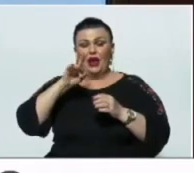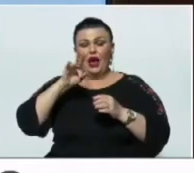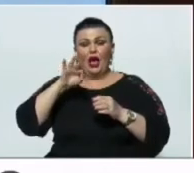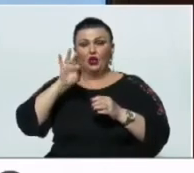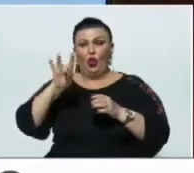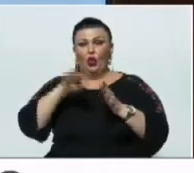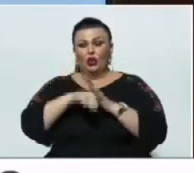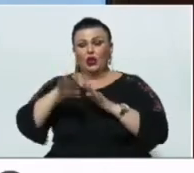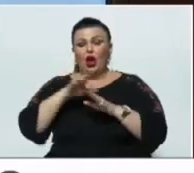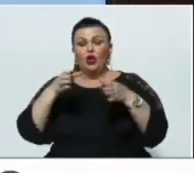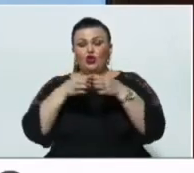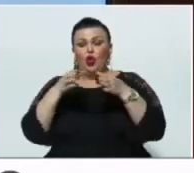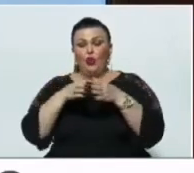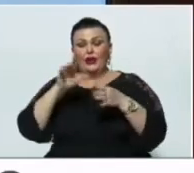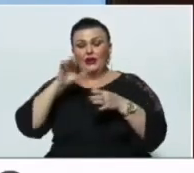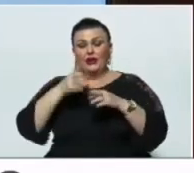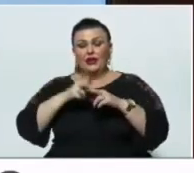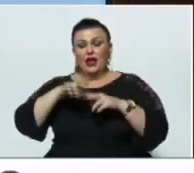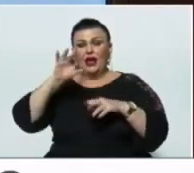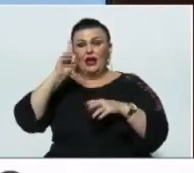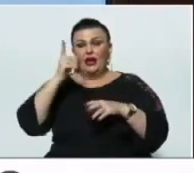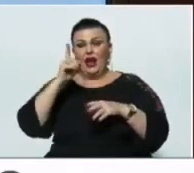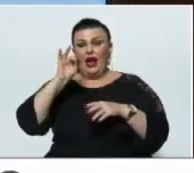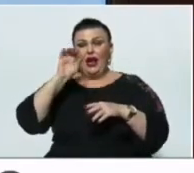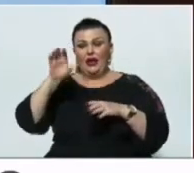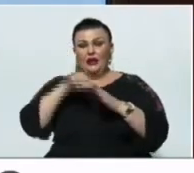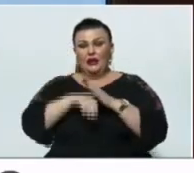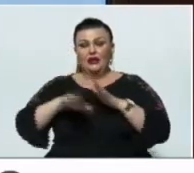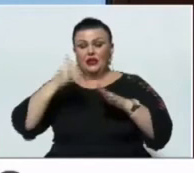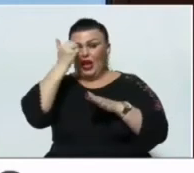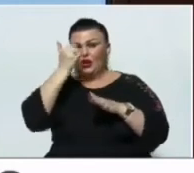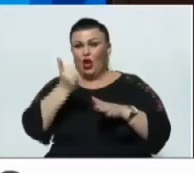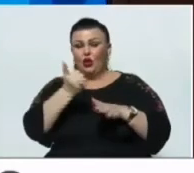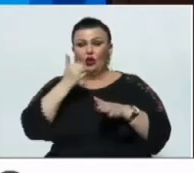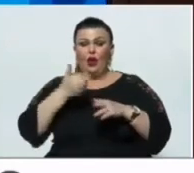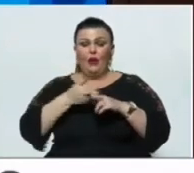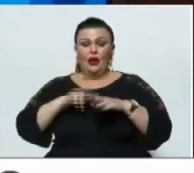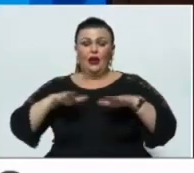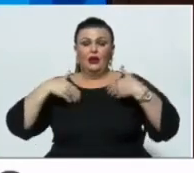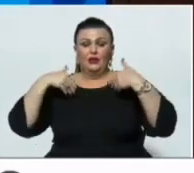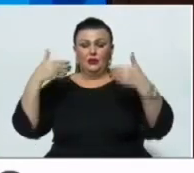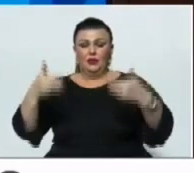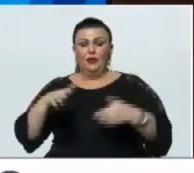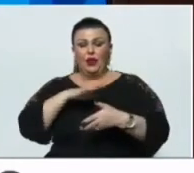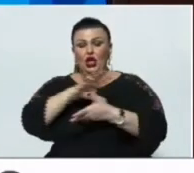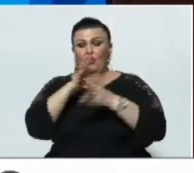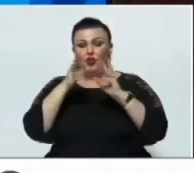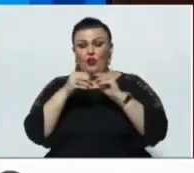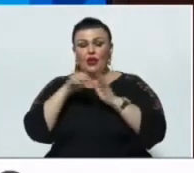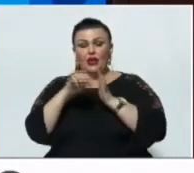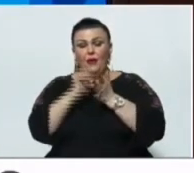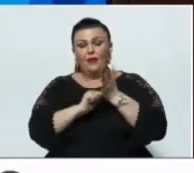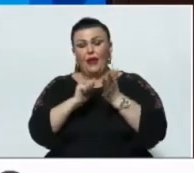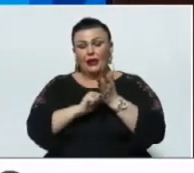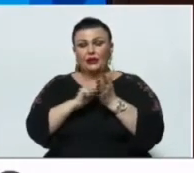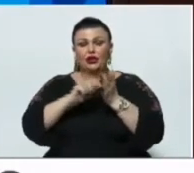Məsələləri Şöbəsinin rəisi Yusif Məmmədəliyev tərəfindən təşəkkürnamə ilə təltif olunmuşdur. Ümumilikdə əsas məqsədi